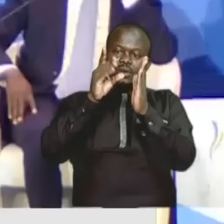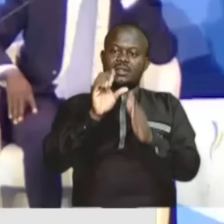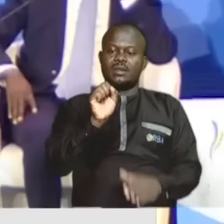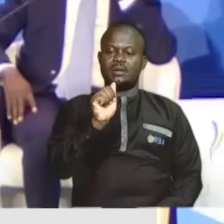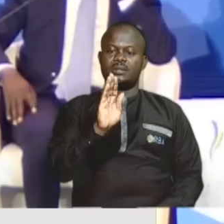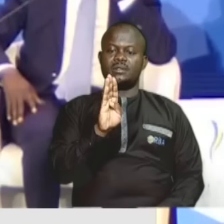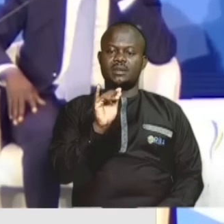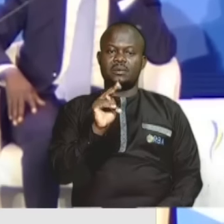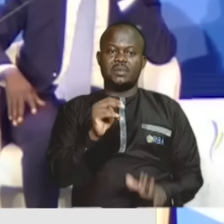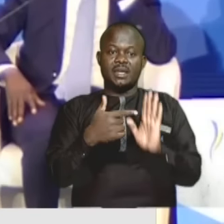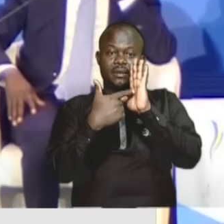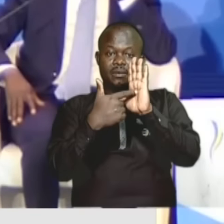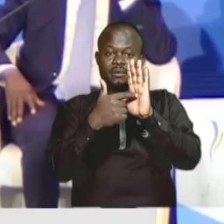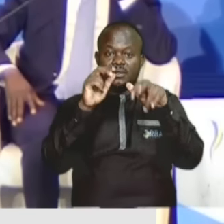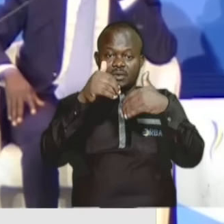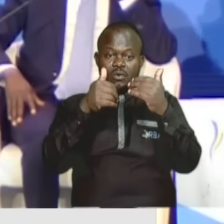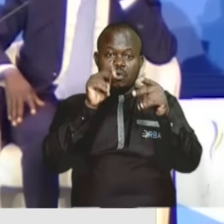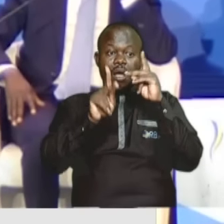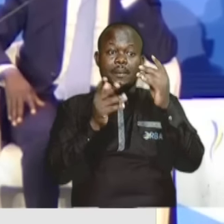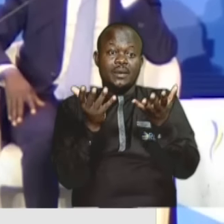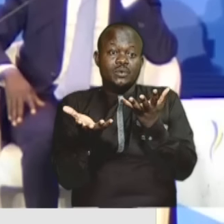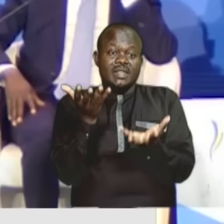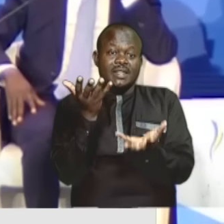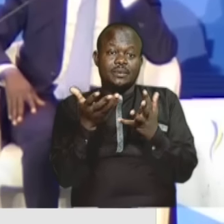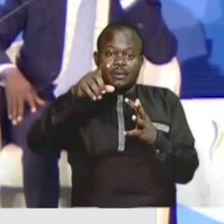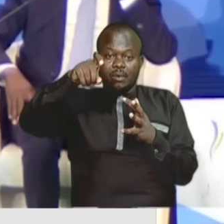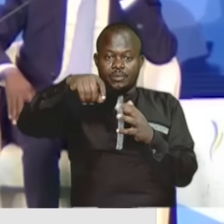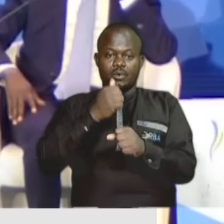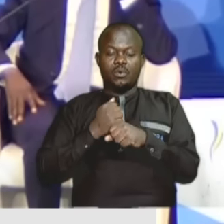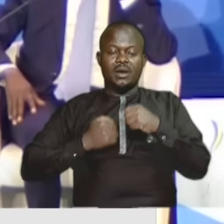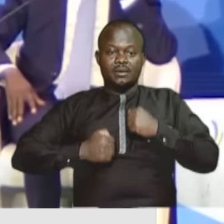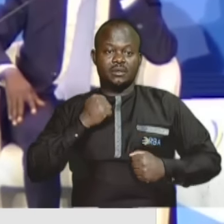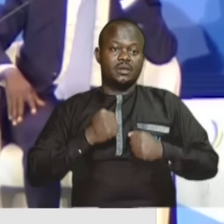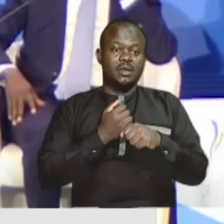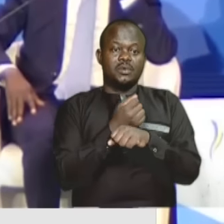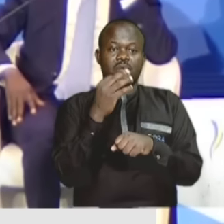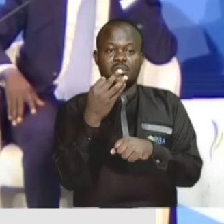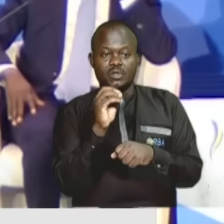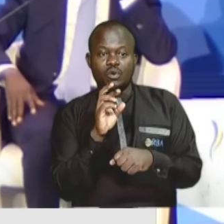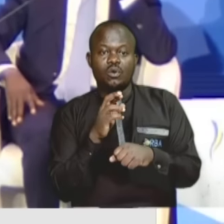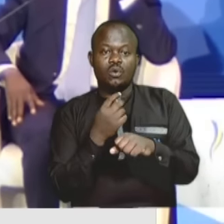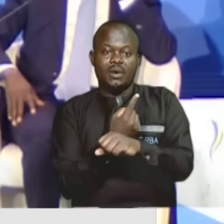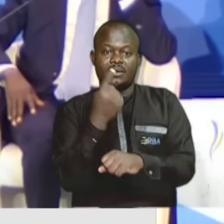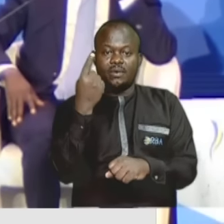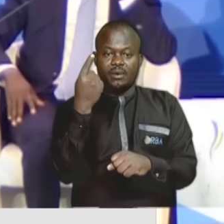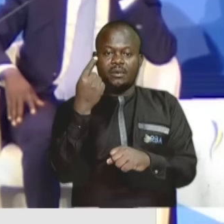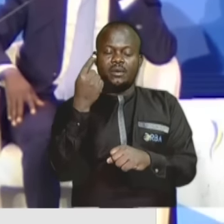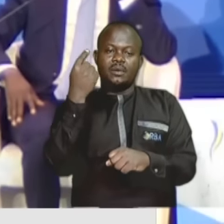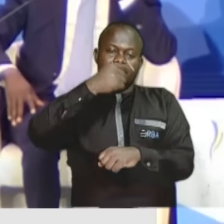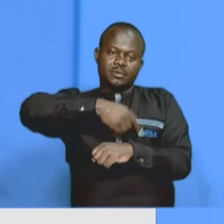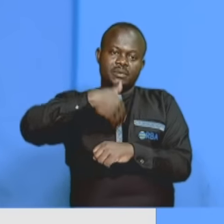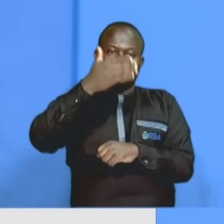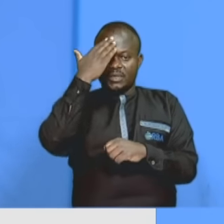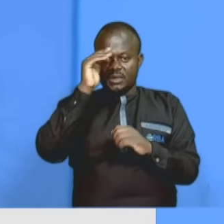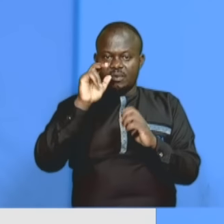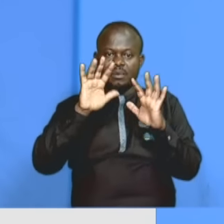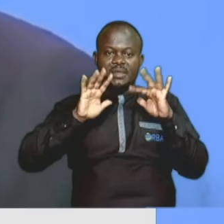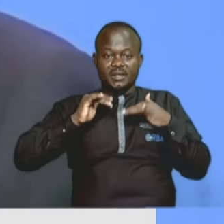Nsanzimana rero akaba yaragaragaje ko abantu nibura bagakwiye kujya bakora siporo iminota 30 cyangwa isaha buri munsi kugira ngo birinde izo